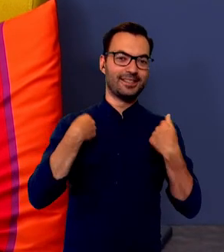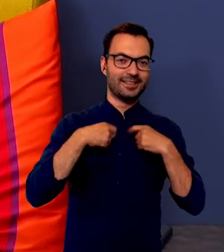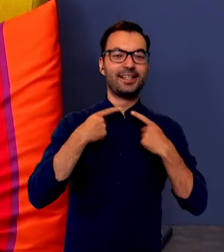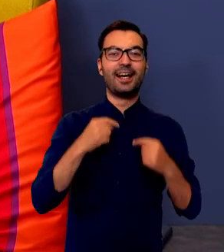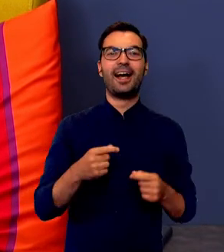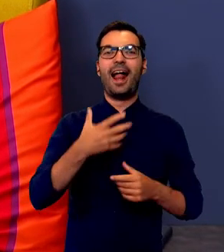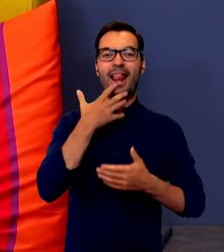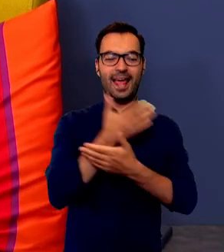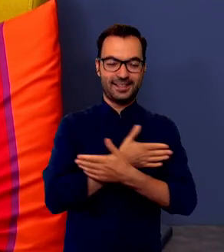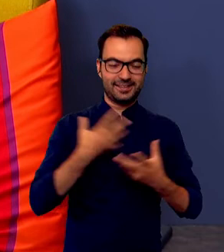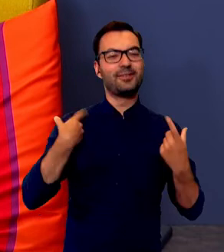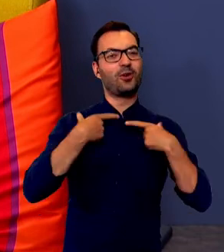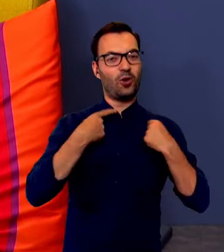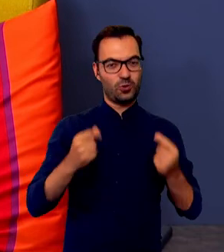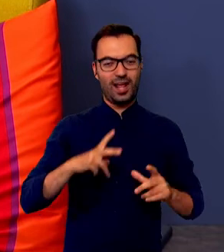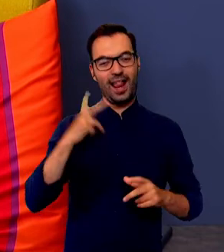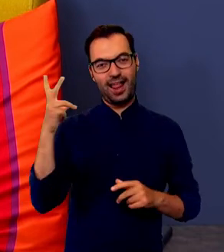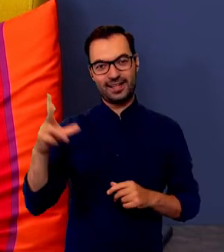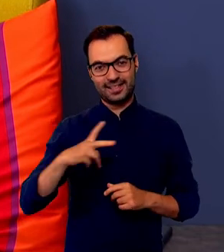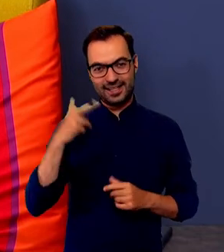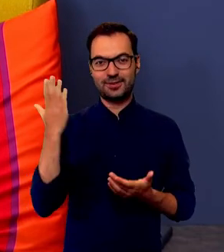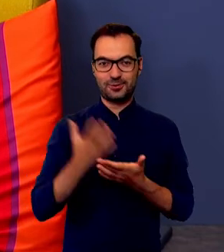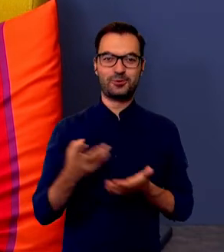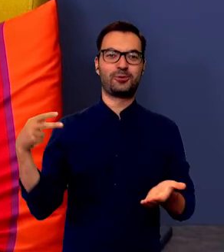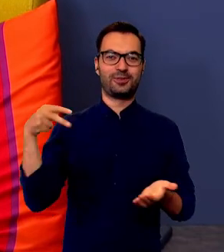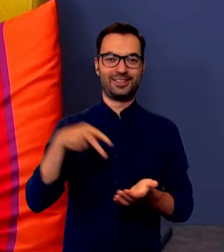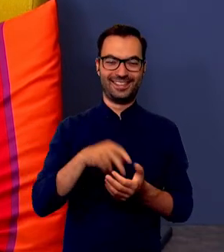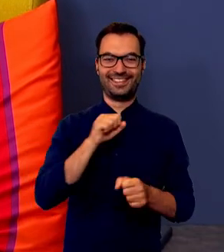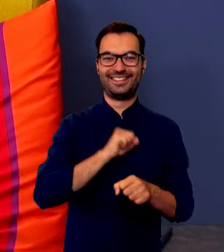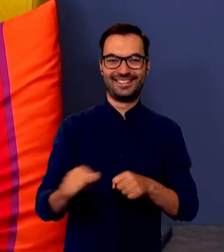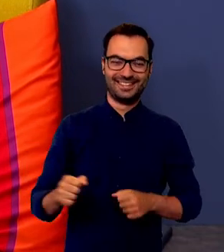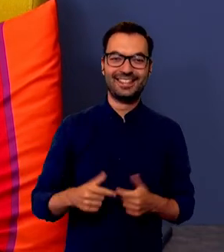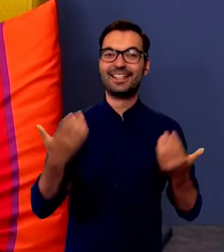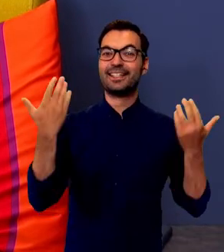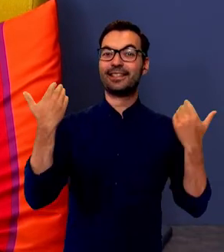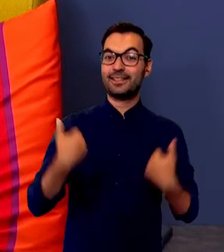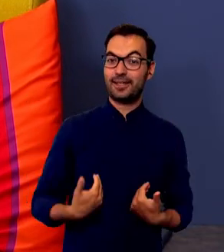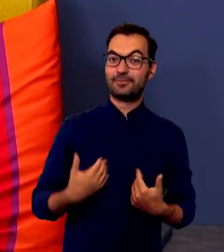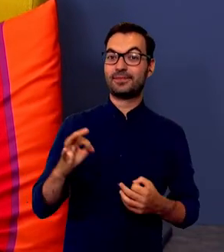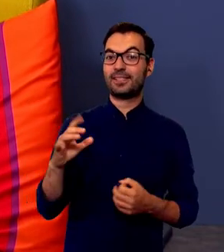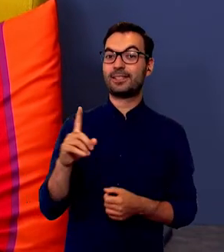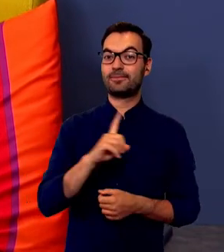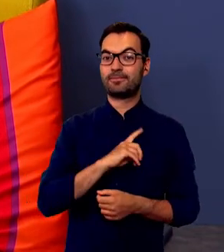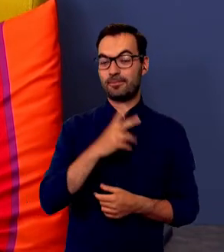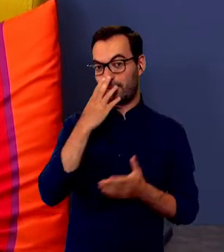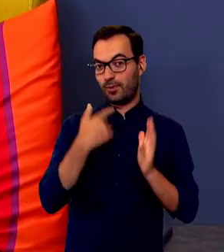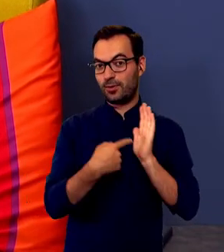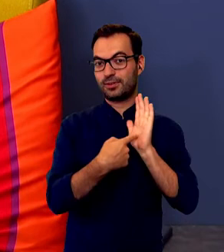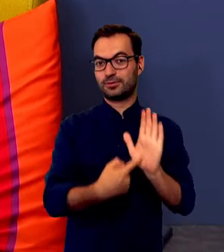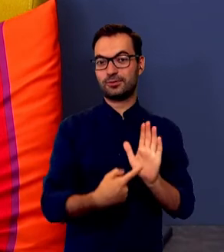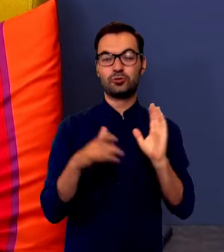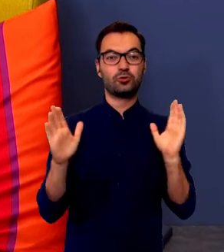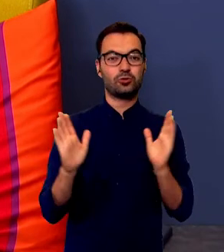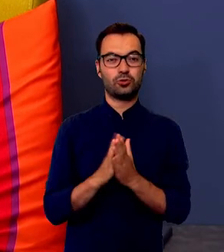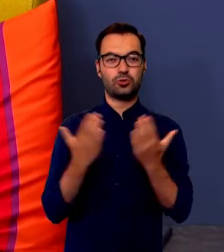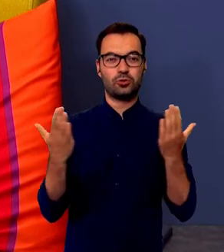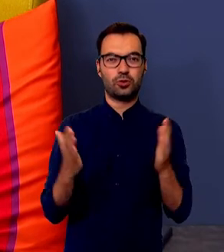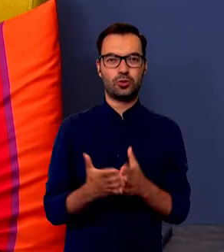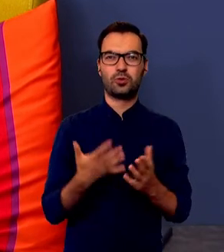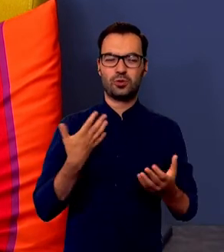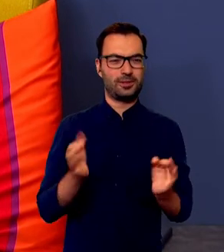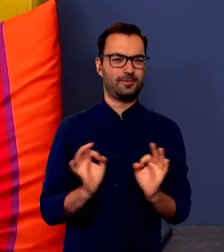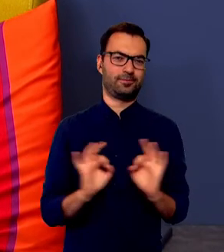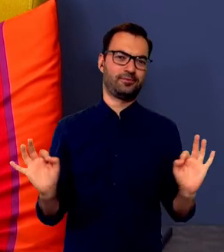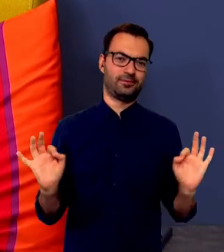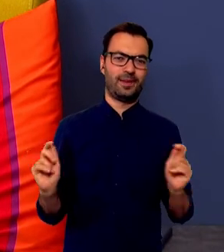z letniego t-shirtu w koszulę, już na swoim miejscu. A ja trzymam w dłoniach książkę, która wydaje mi się idealną